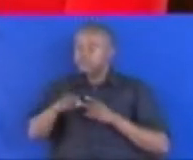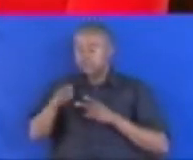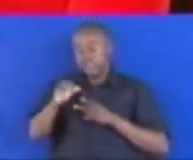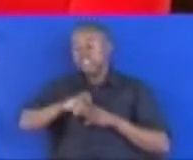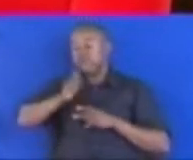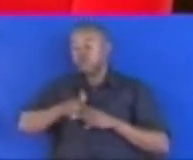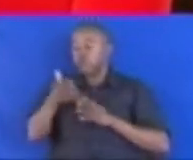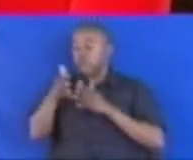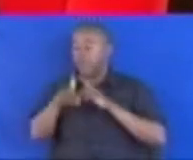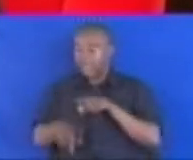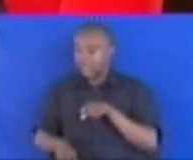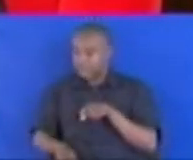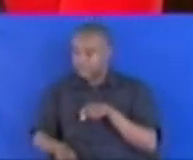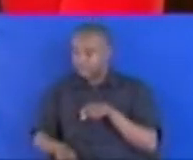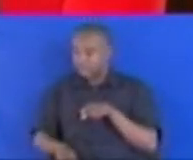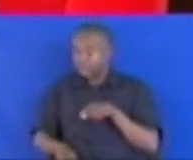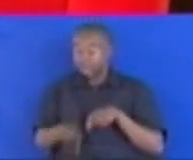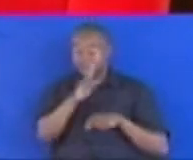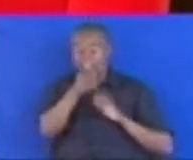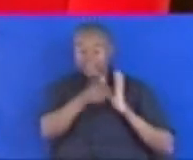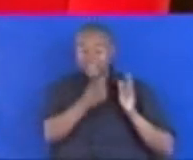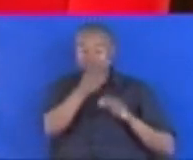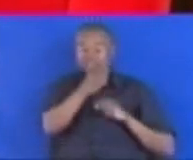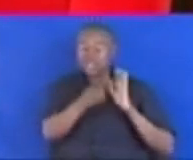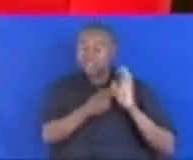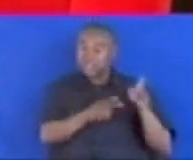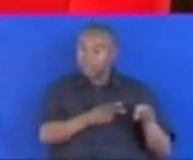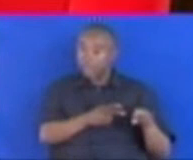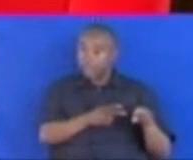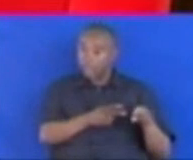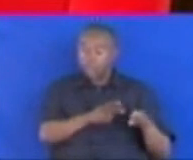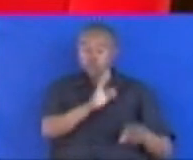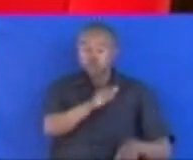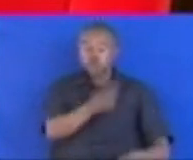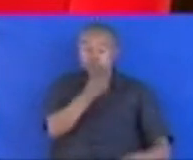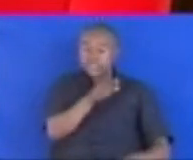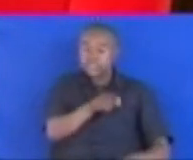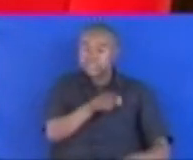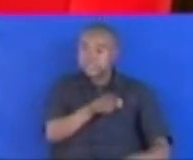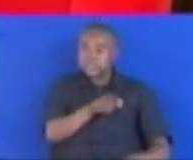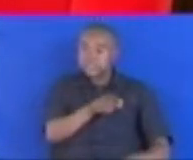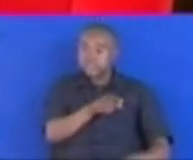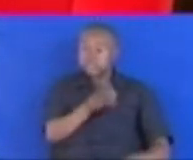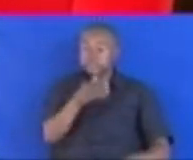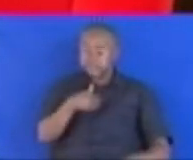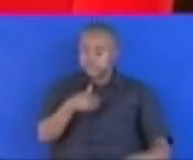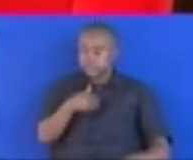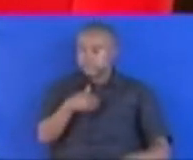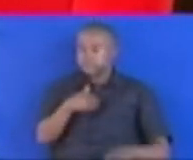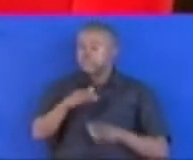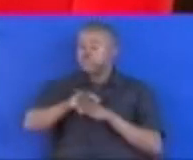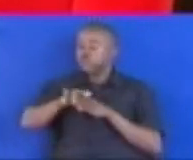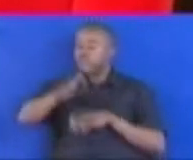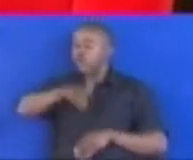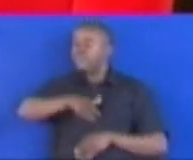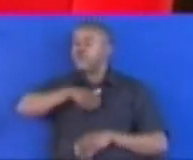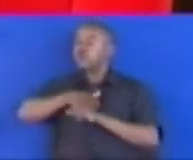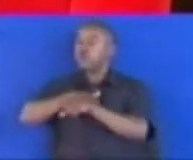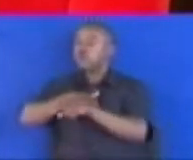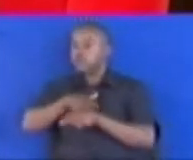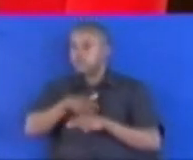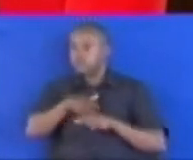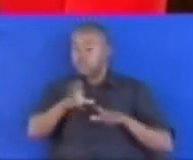Marekani, ambayo tarehe 27 February 2021 ndio ilikuwa authorized kutumika emergency. Lakini